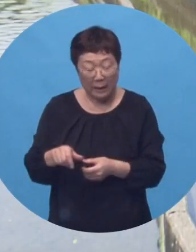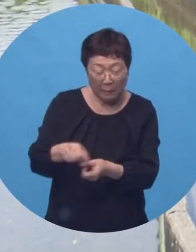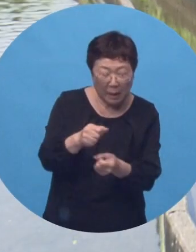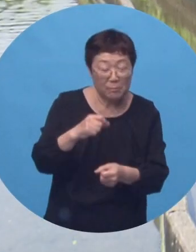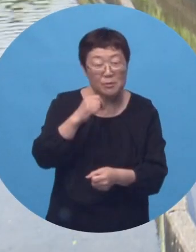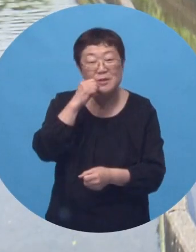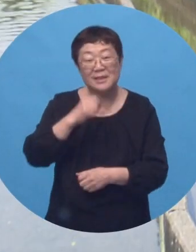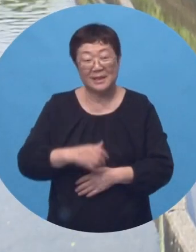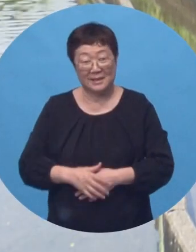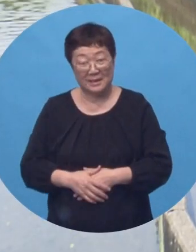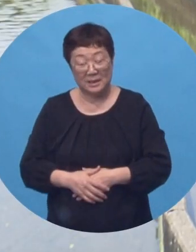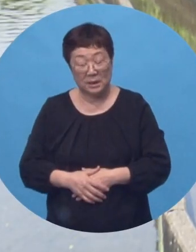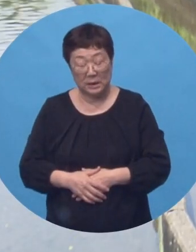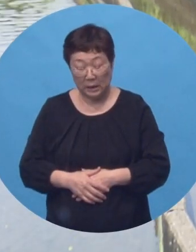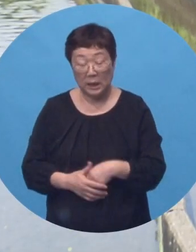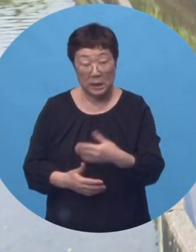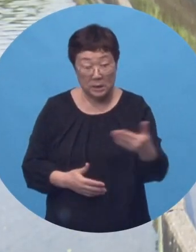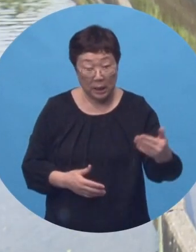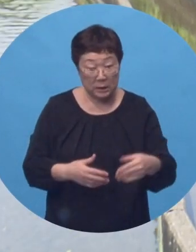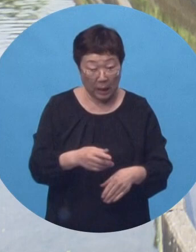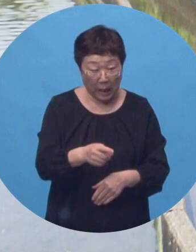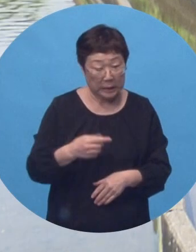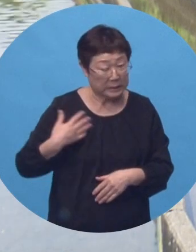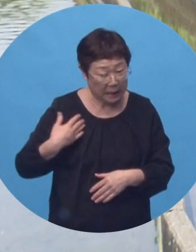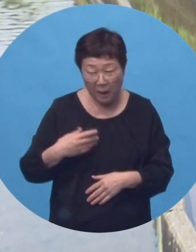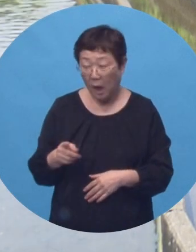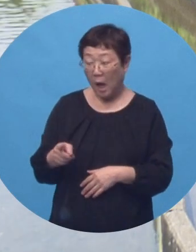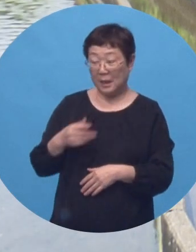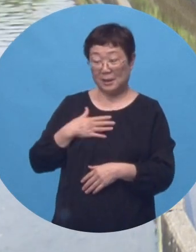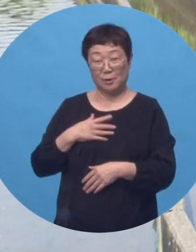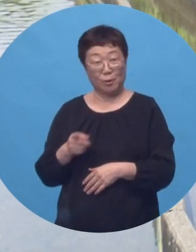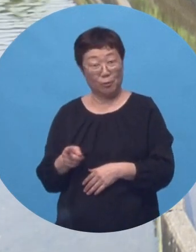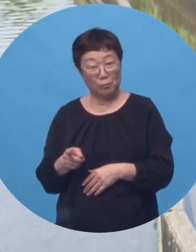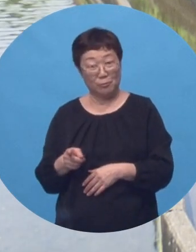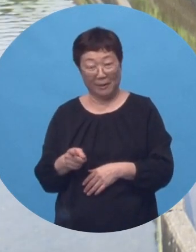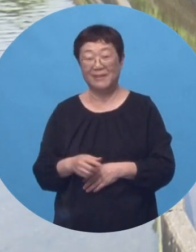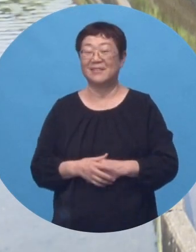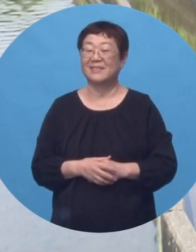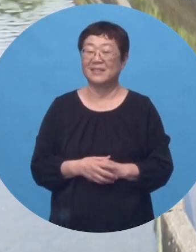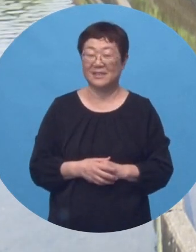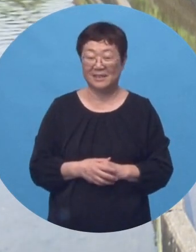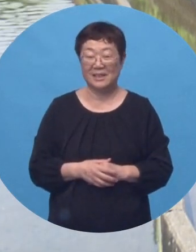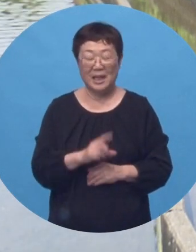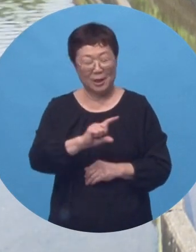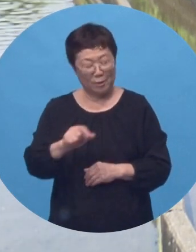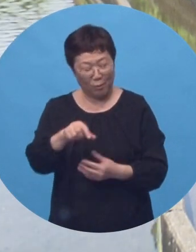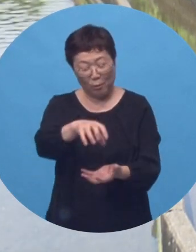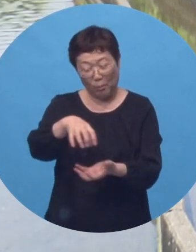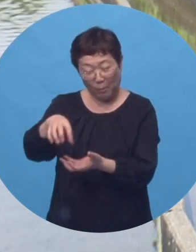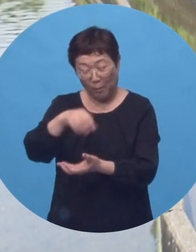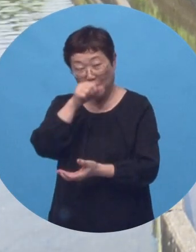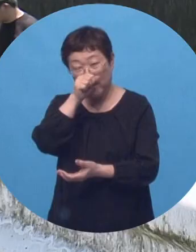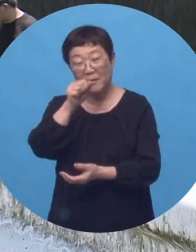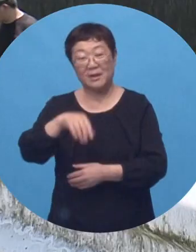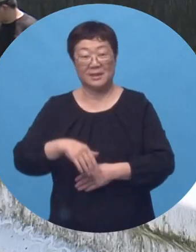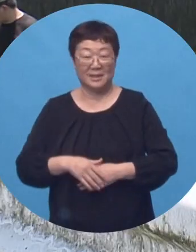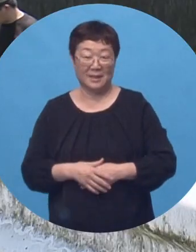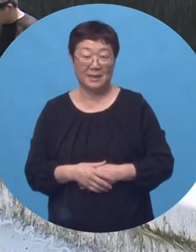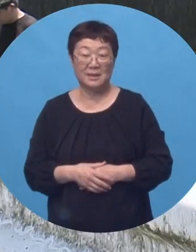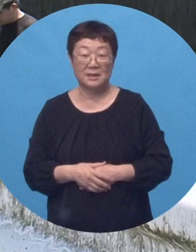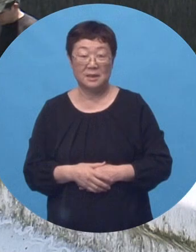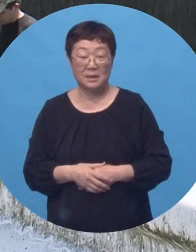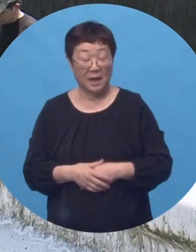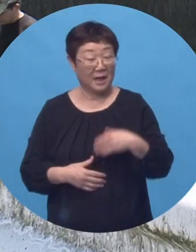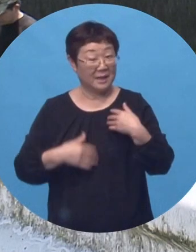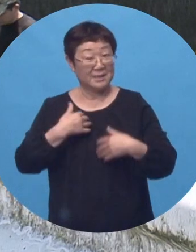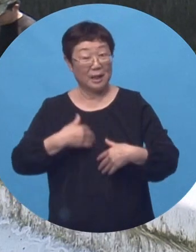けど、知らない魚とか、知ってる魚とかいろいろ取れてよかったです。 楽